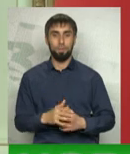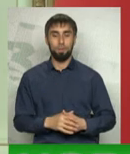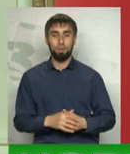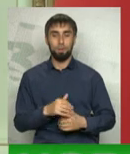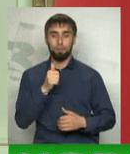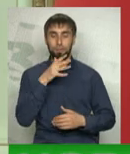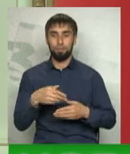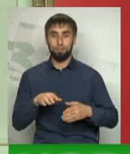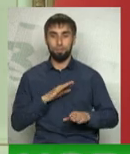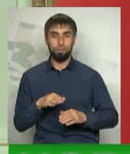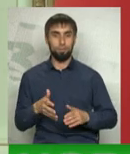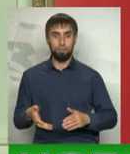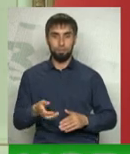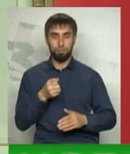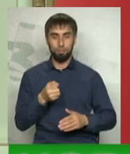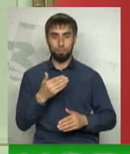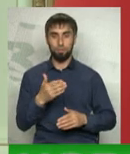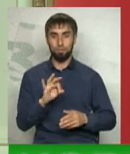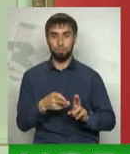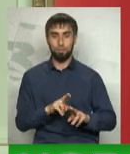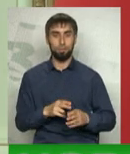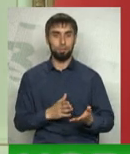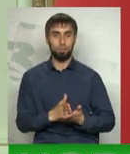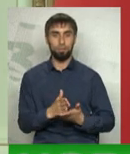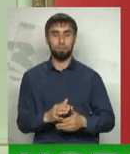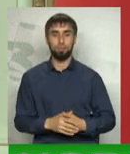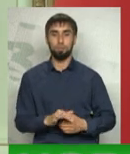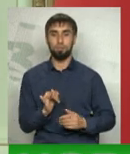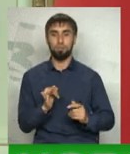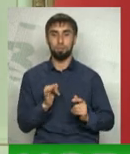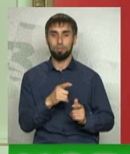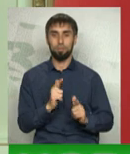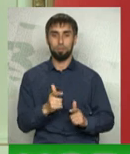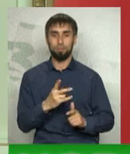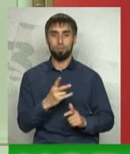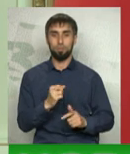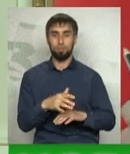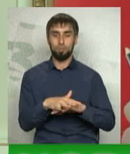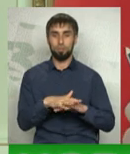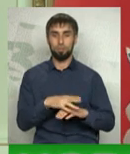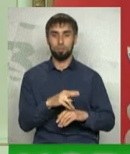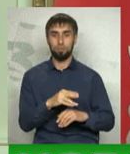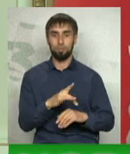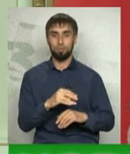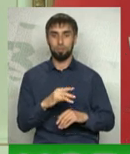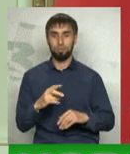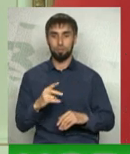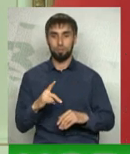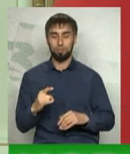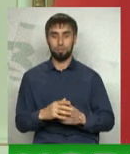которые предлагается поддержать именно вот эти направления и добровольную народную дружину, и юных